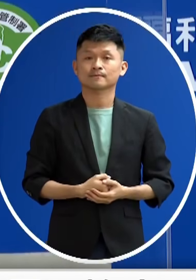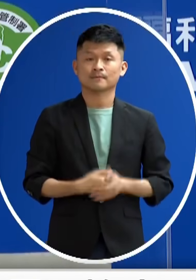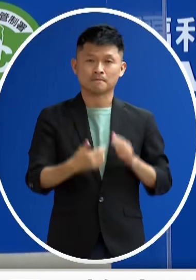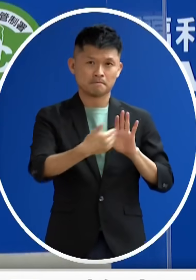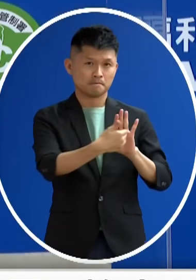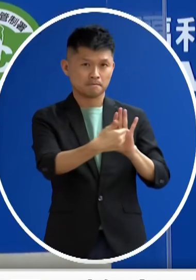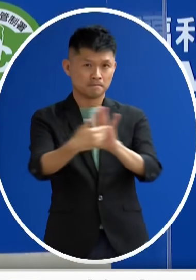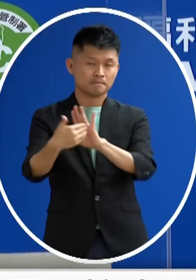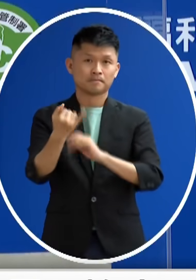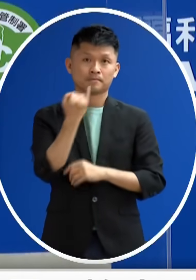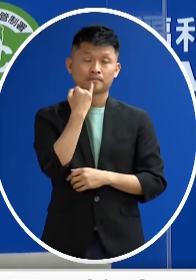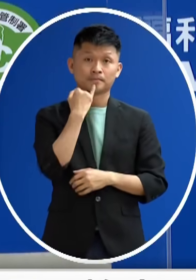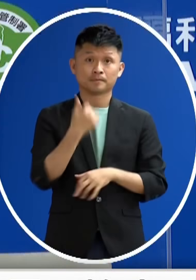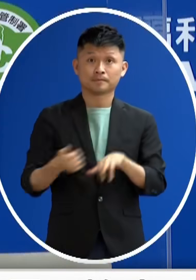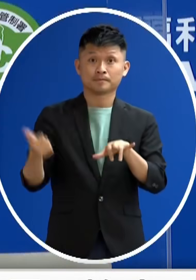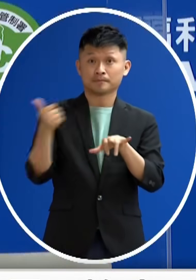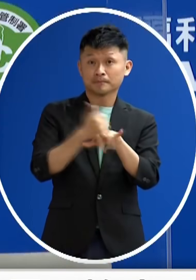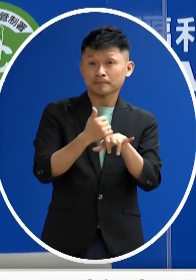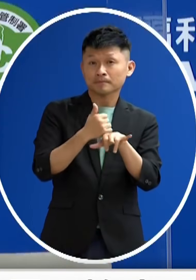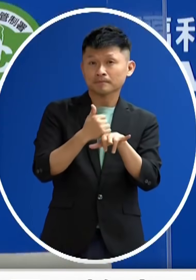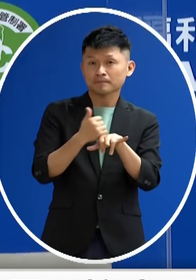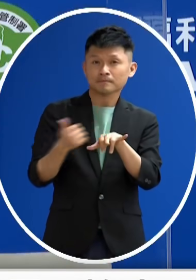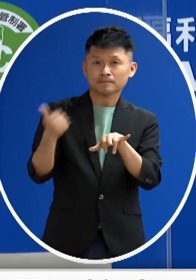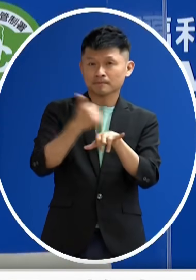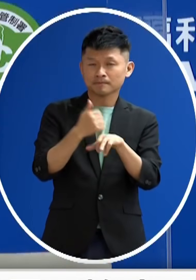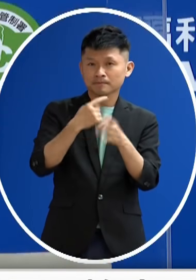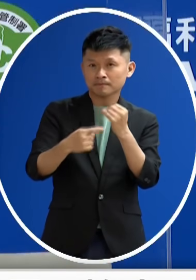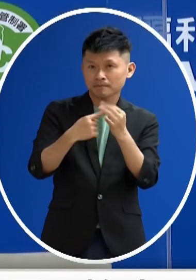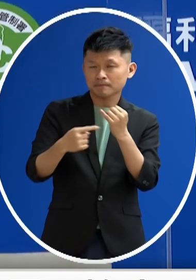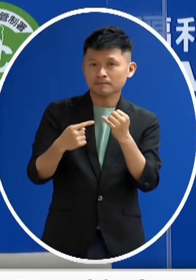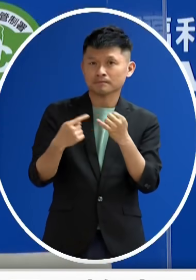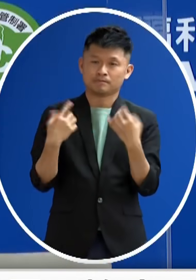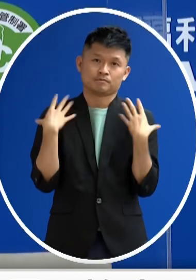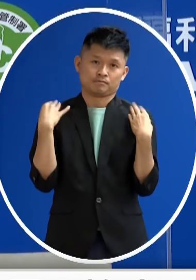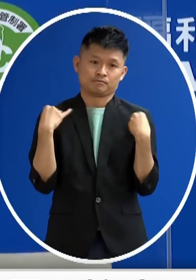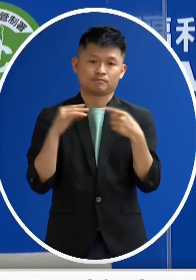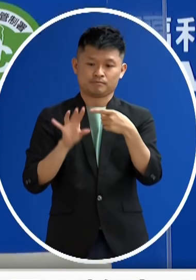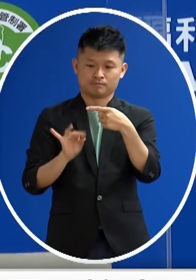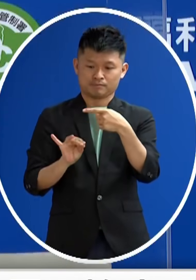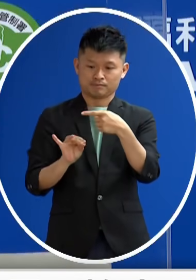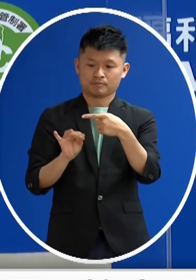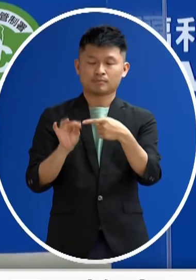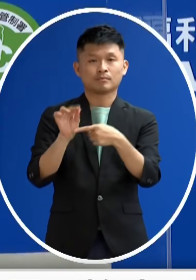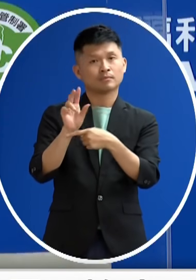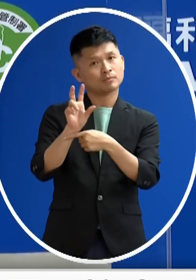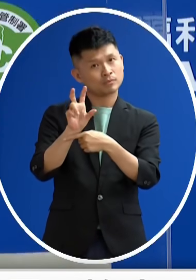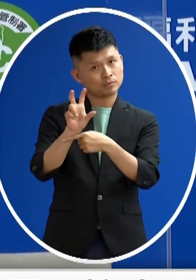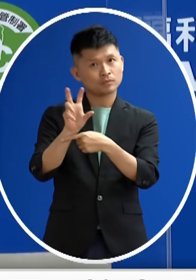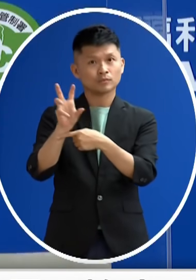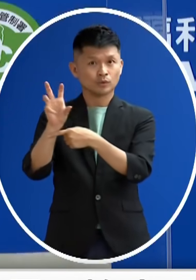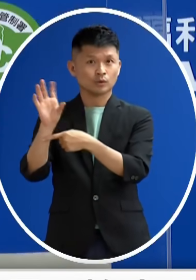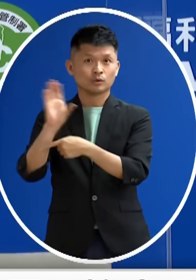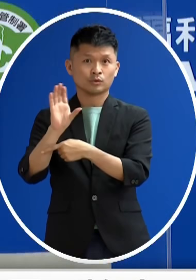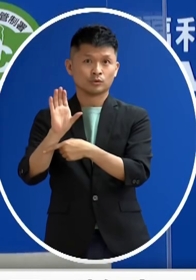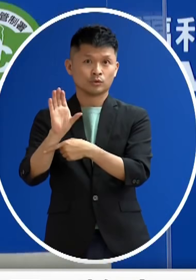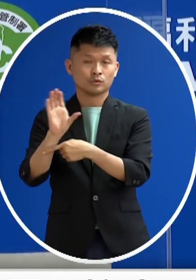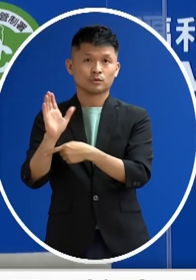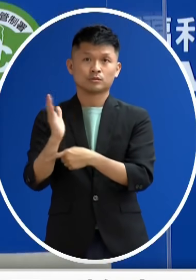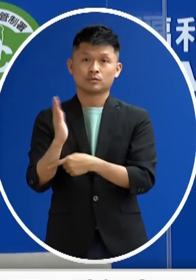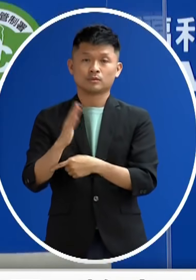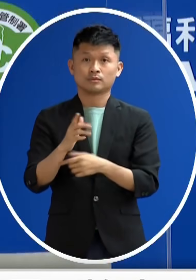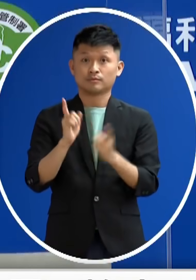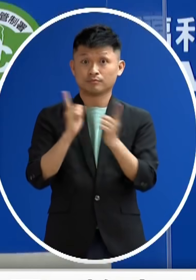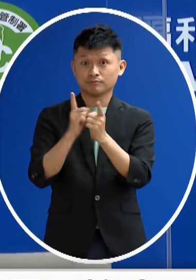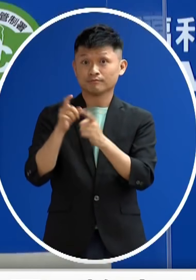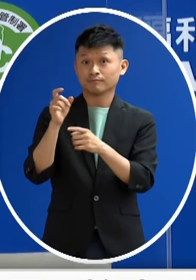隔绝了哈，那运量大概依华航的估计，大概都可以维持到八九成，那不至于对哈，当然公司的营